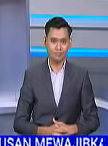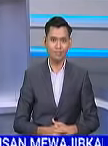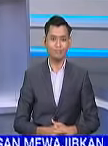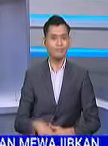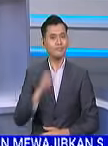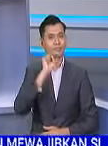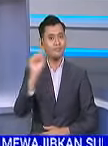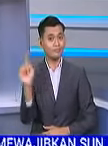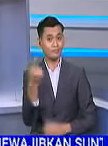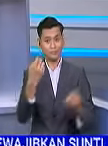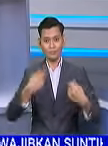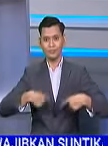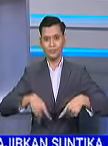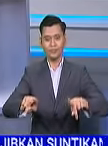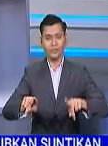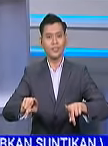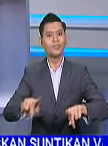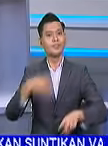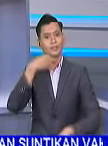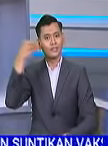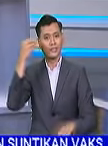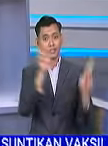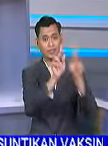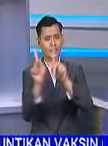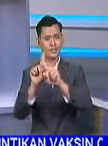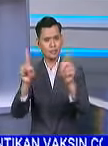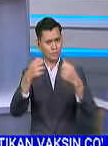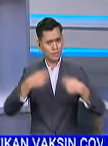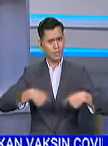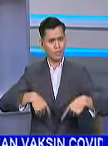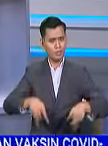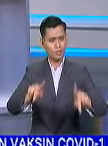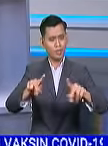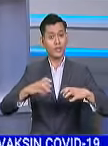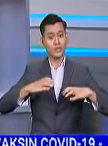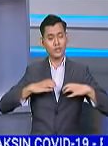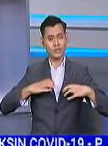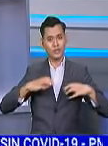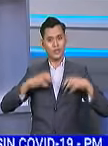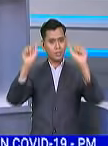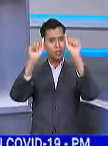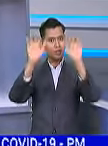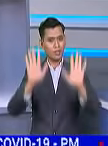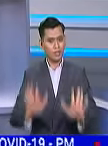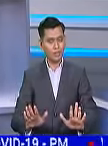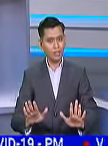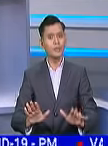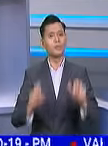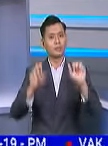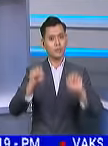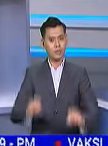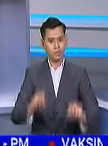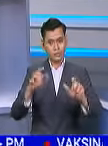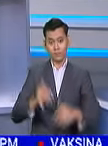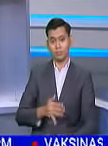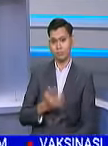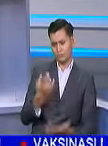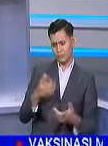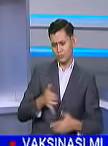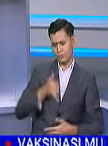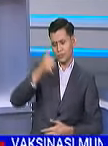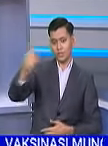Bukan saja berpeluang pulang ke kampung, malah kesempatan cuti hujung minggu digunakan untuk ke lokasi pelancongan. Di Negeri Sembilan,